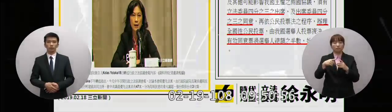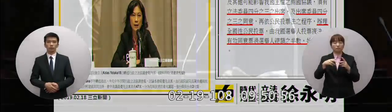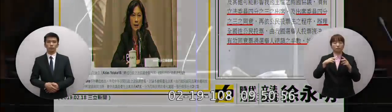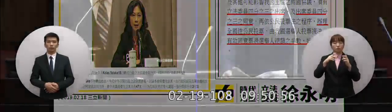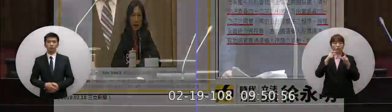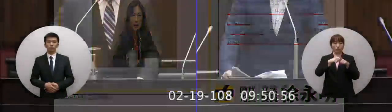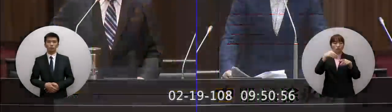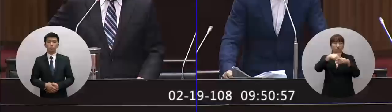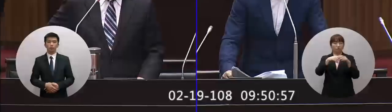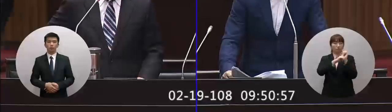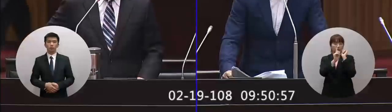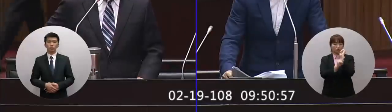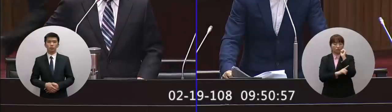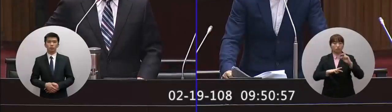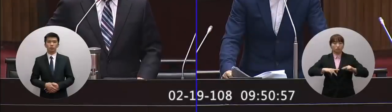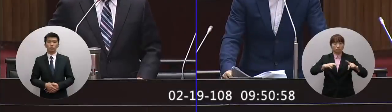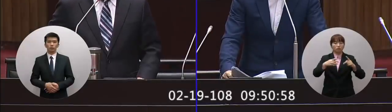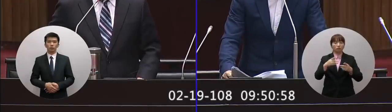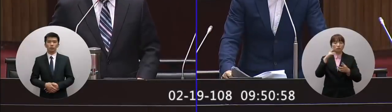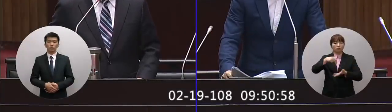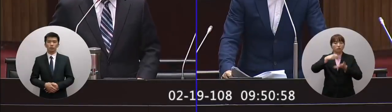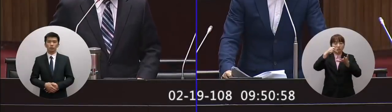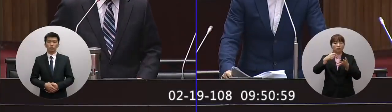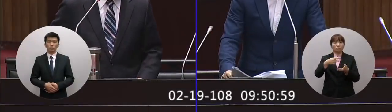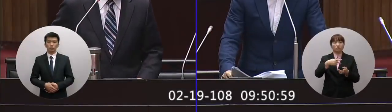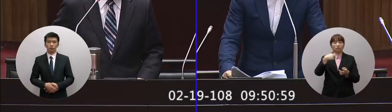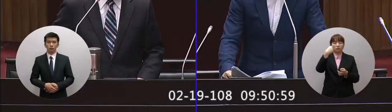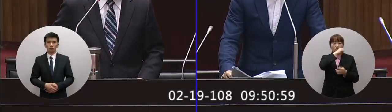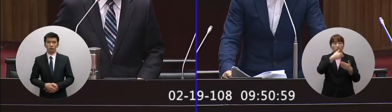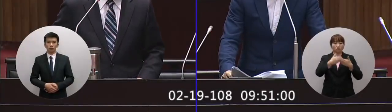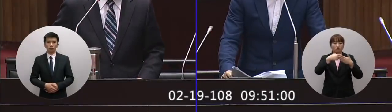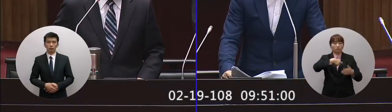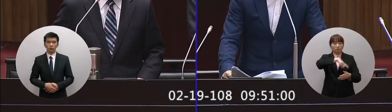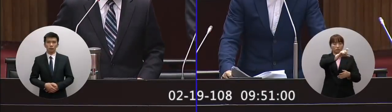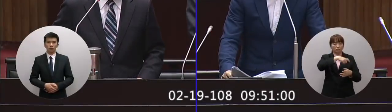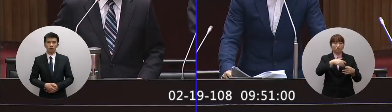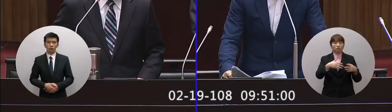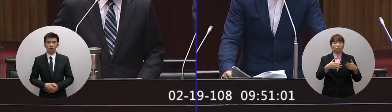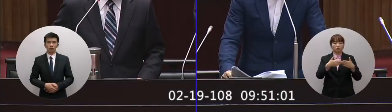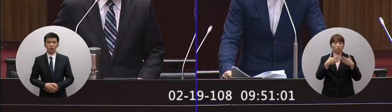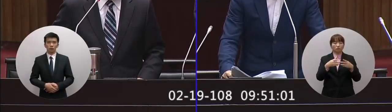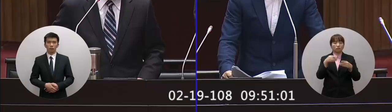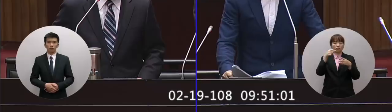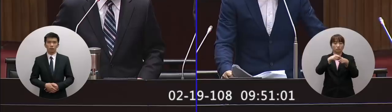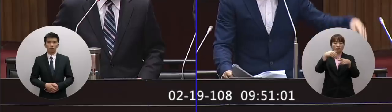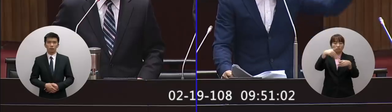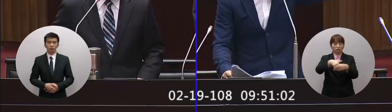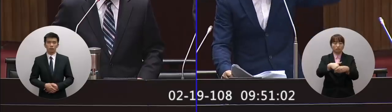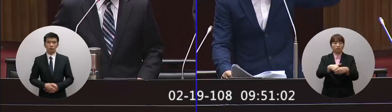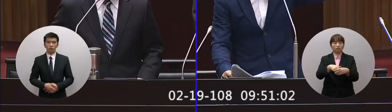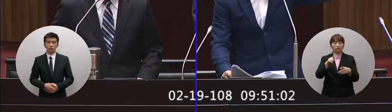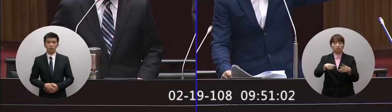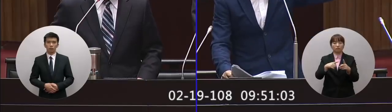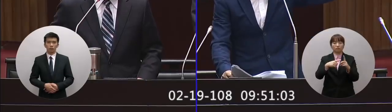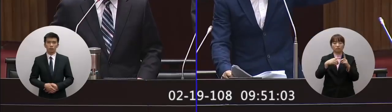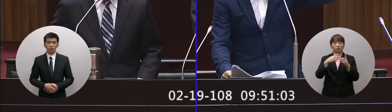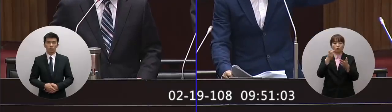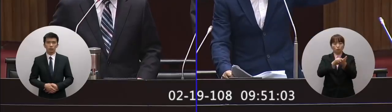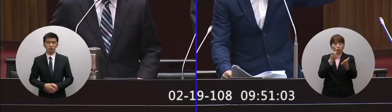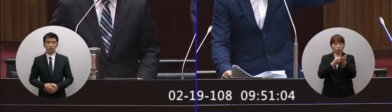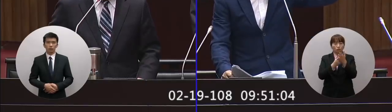候，就主张两岸协商，尤其政治性协商要强制公投，而且门槛要定